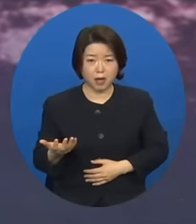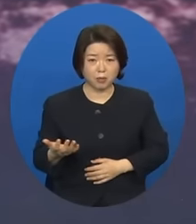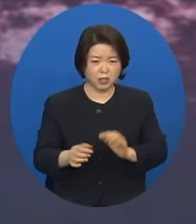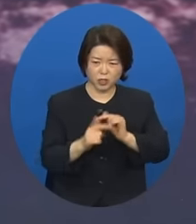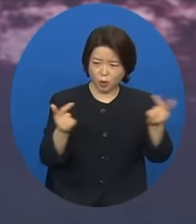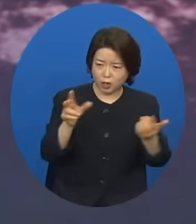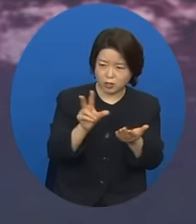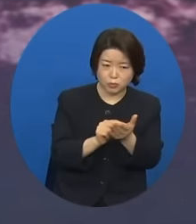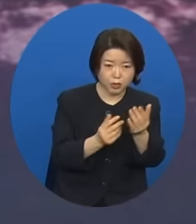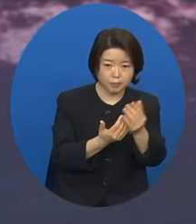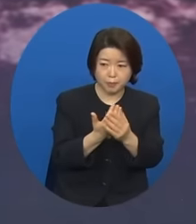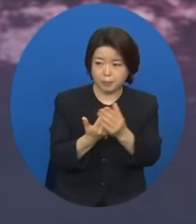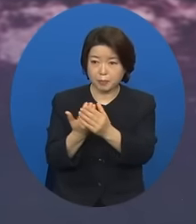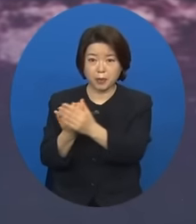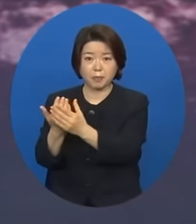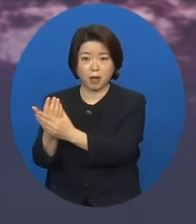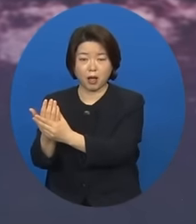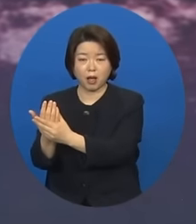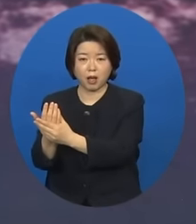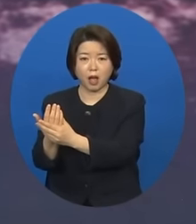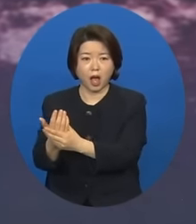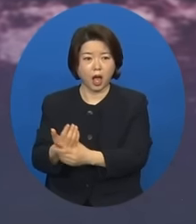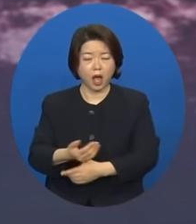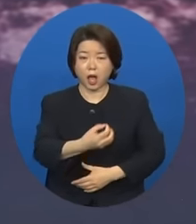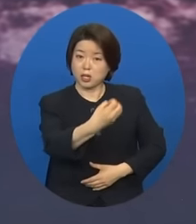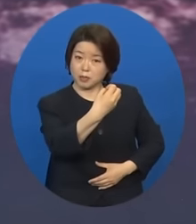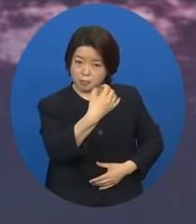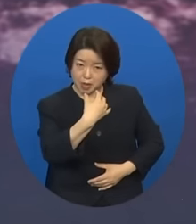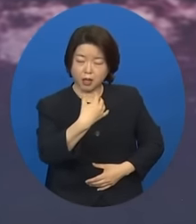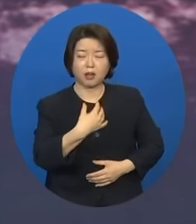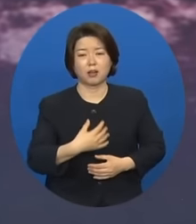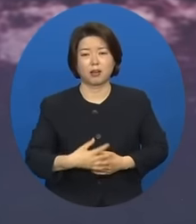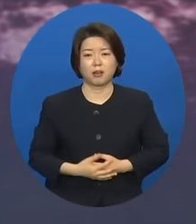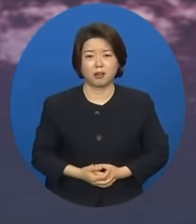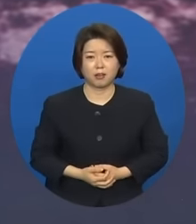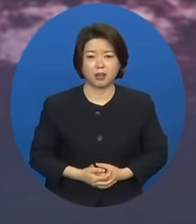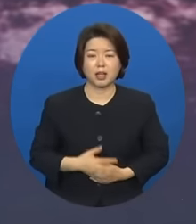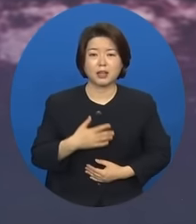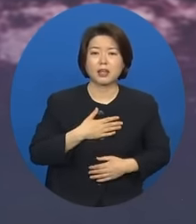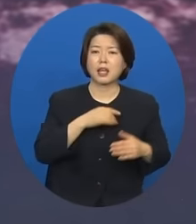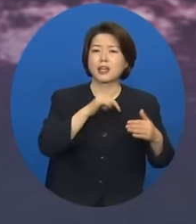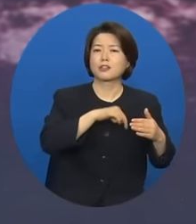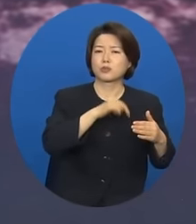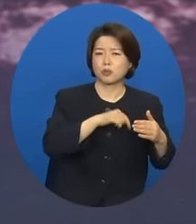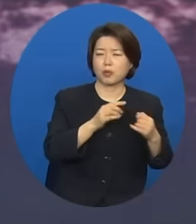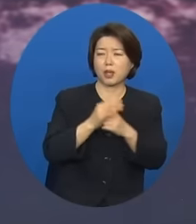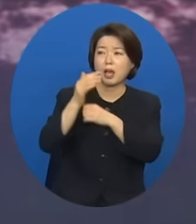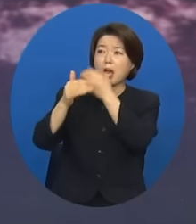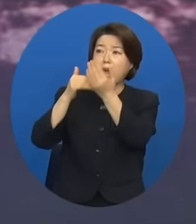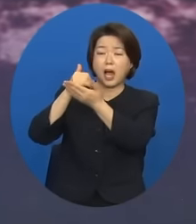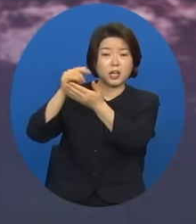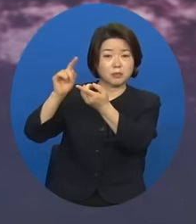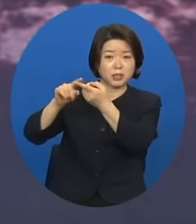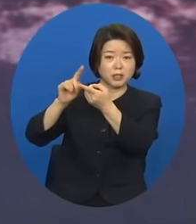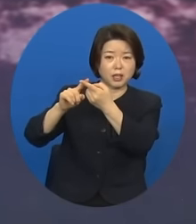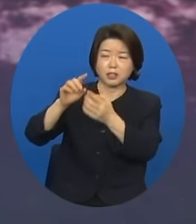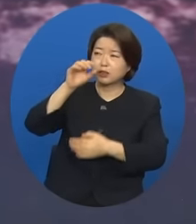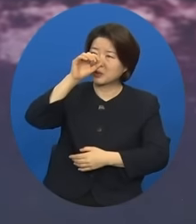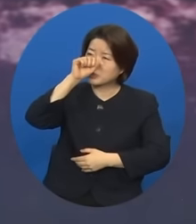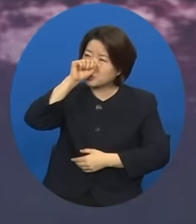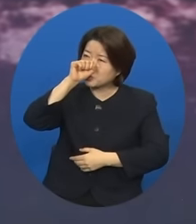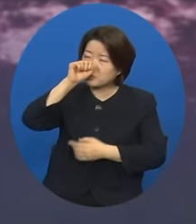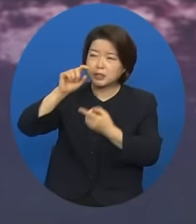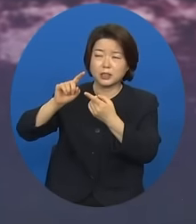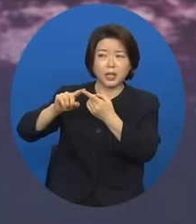문제가 막 벌어지는 거야 그 얘기를 하시면서 제 안에 하나님에 대한 그 선하심에 대한